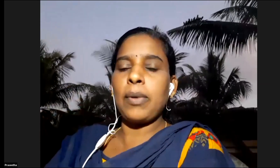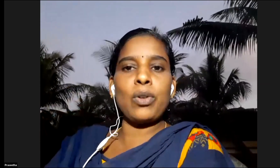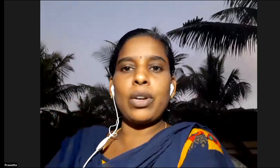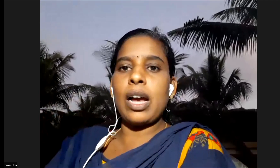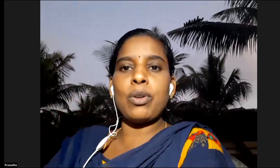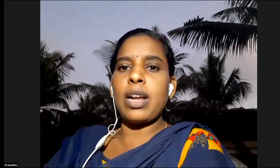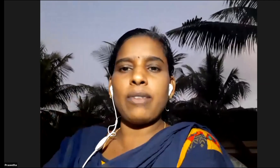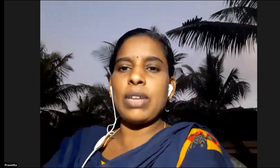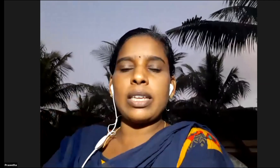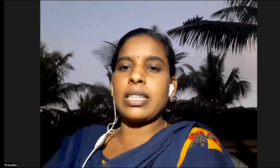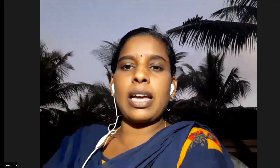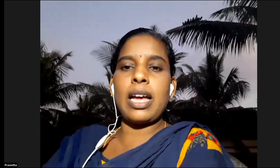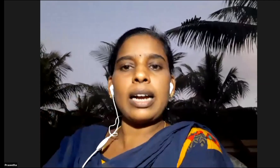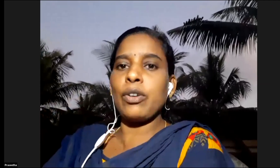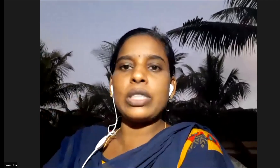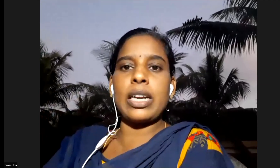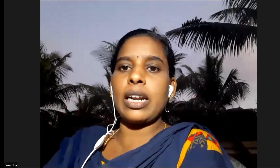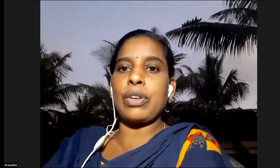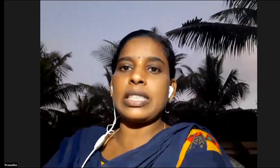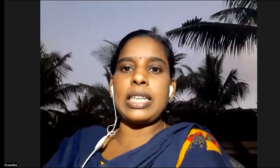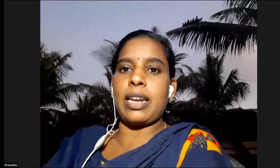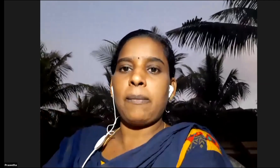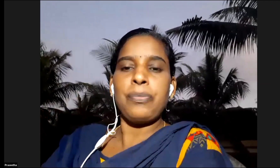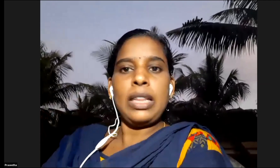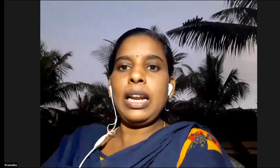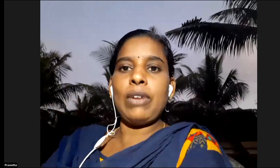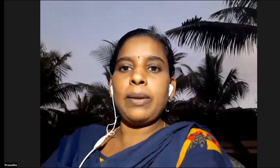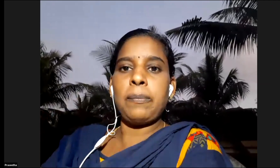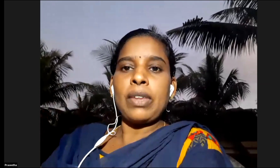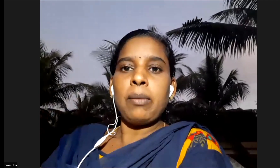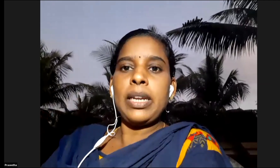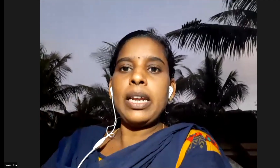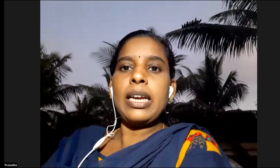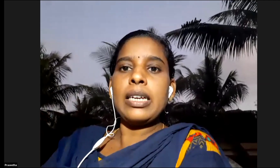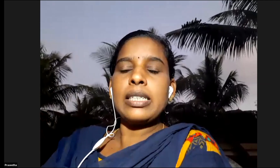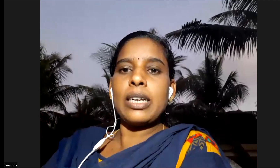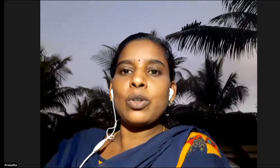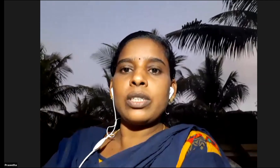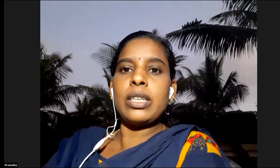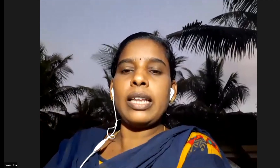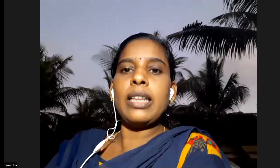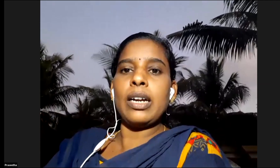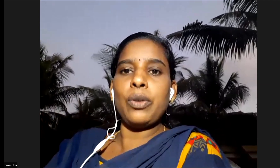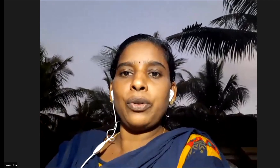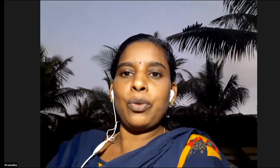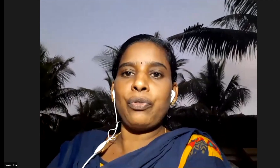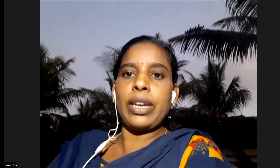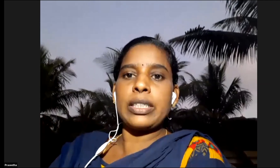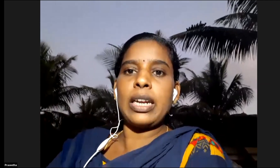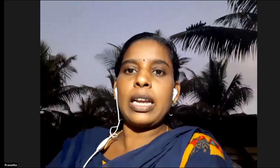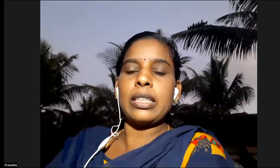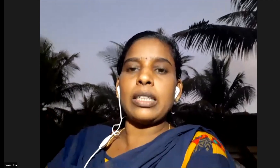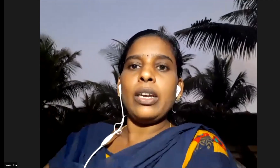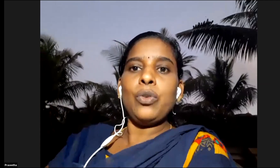അതല്ലാതെ പെൺകുട്ടികളും ആൺകുട്ടികളും അങ്ങനെ വ്യത്യസ്തത, അങ്ങനെ ഒരു ജെൻഡർ ഡിഫറൻസ് ഇല്ല നിലവില്. പിന്നെ സാർ ചോദിച്ചത് എന്താണ് ഒരു